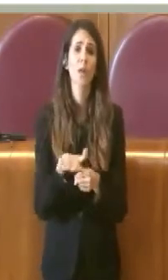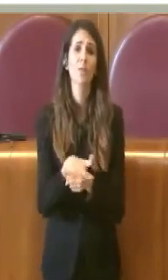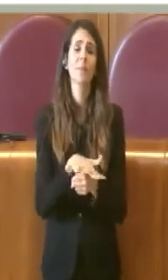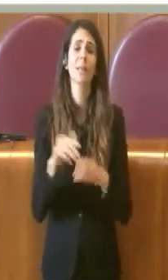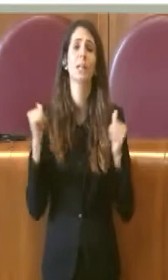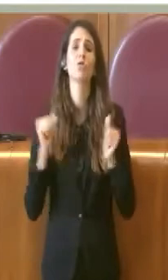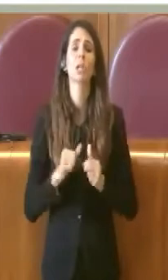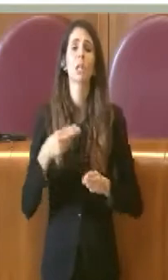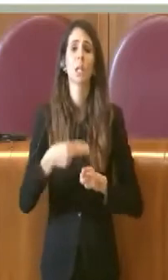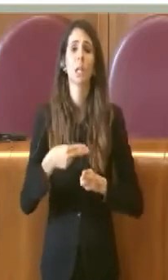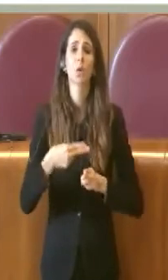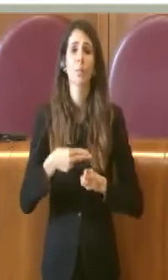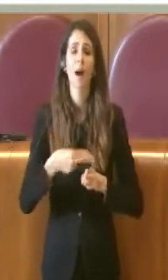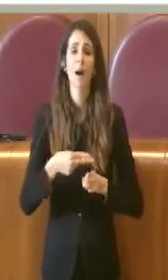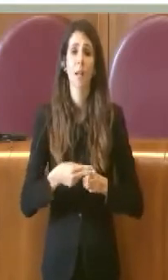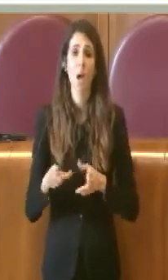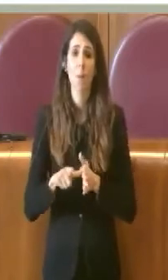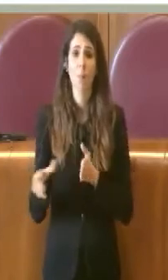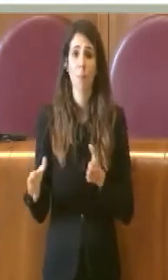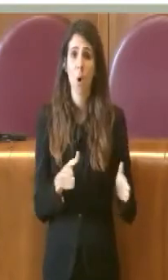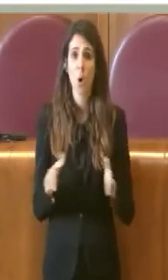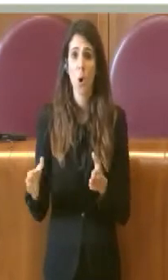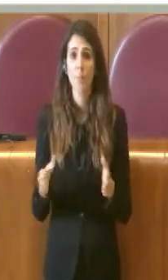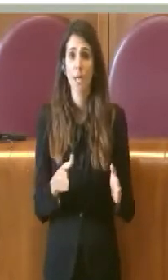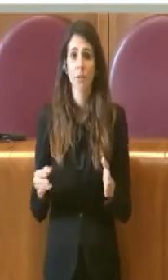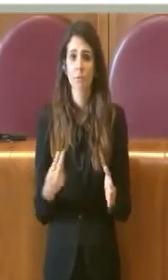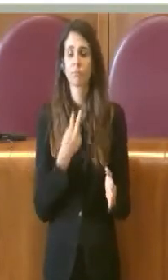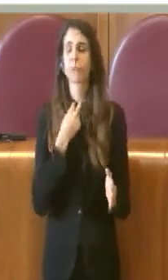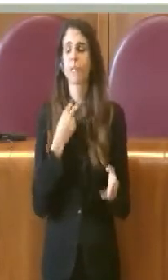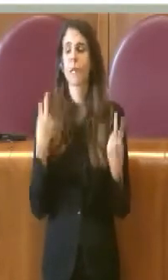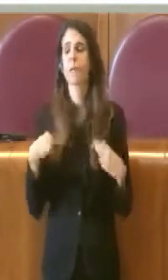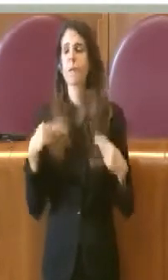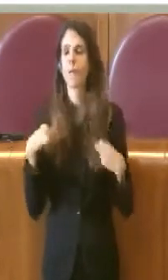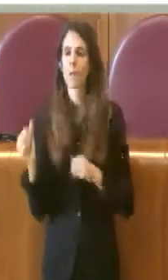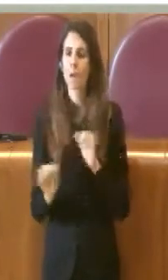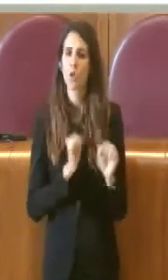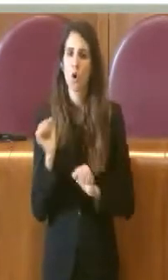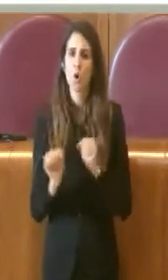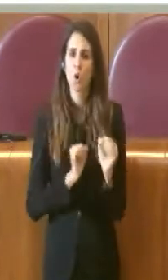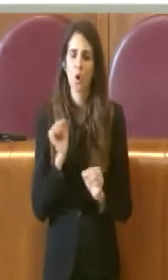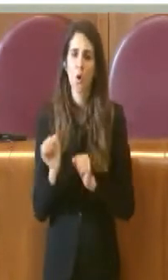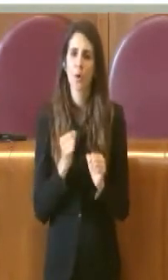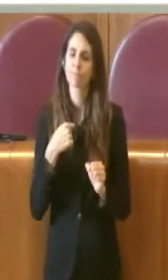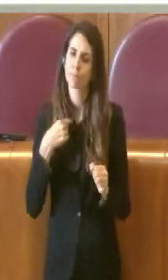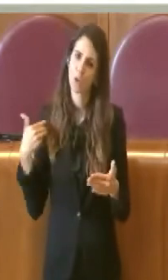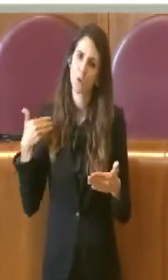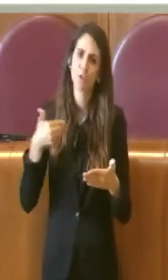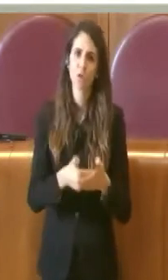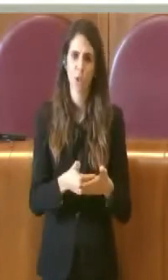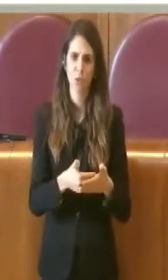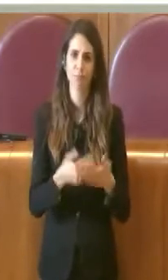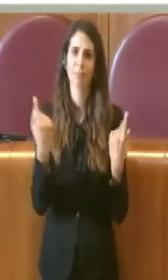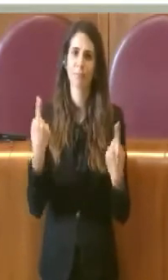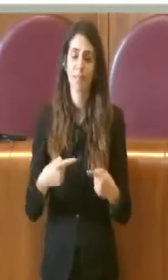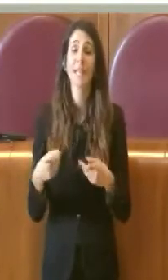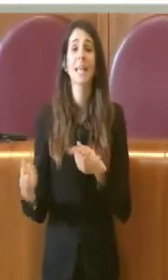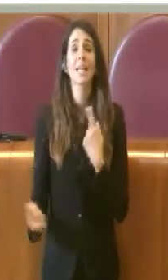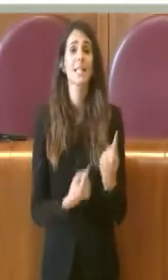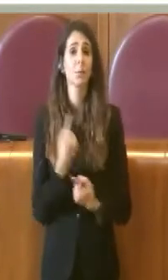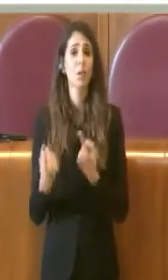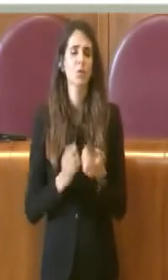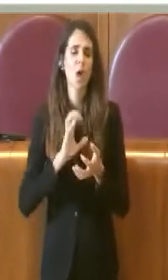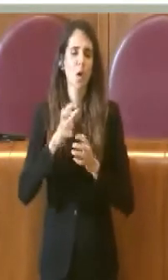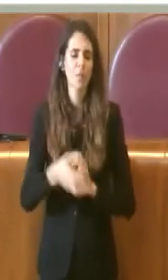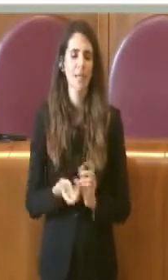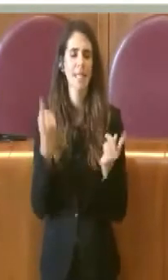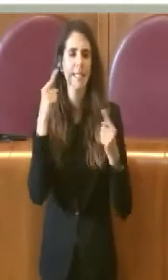che in questo momento hanno dovuto vivere questo dolore. È un momento molto complesso e difficile